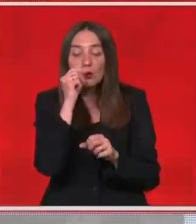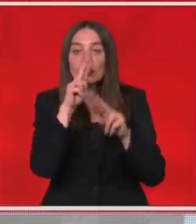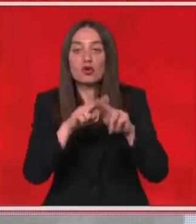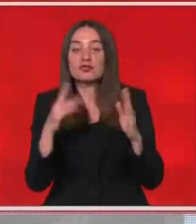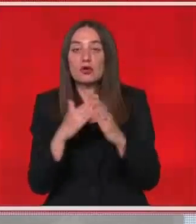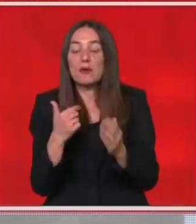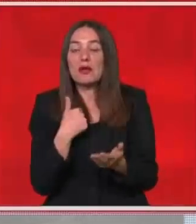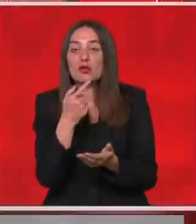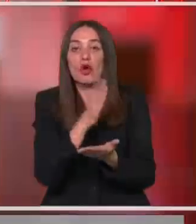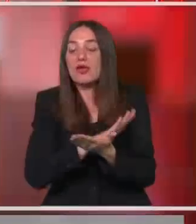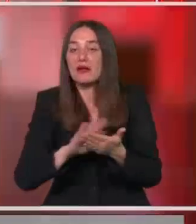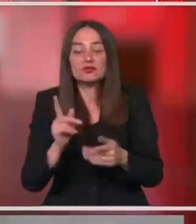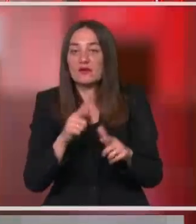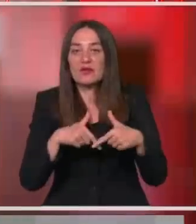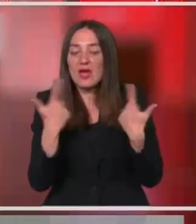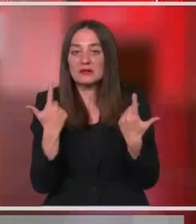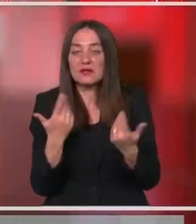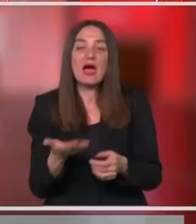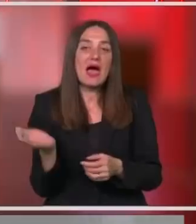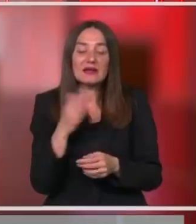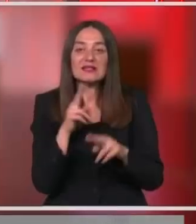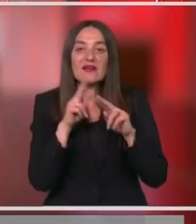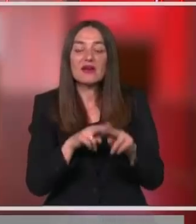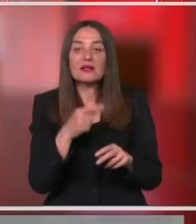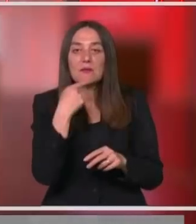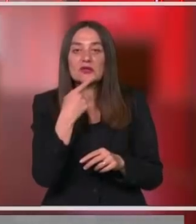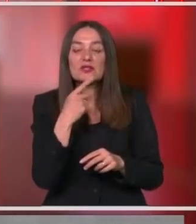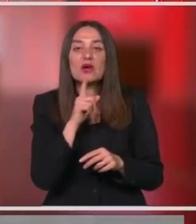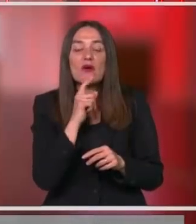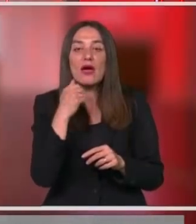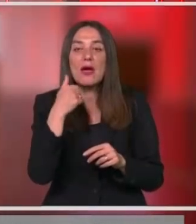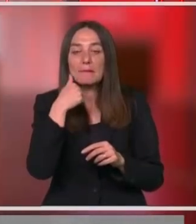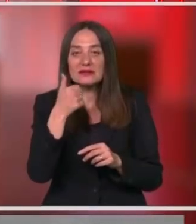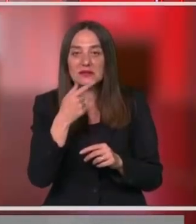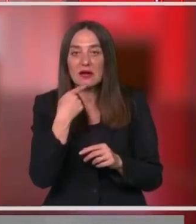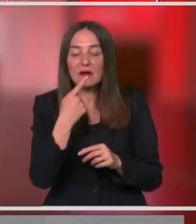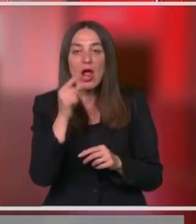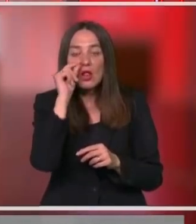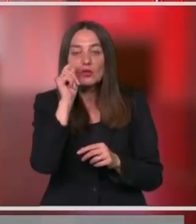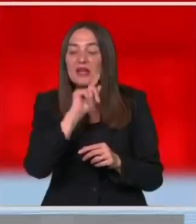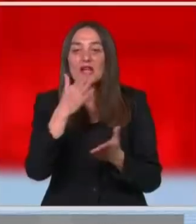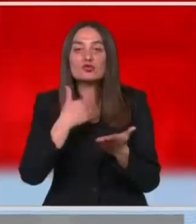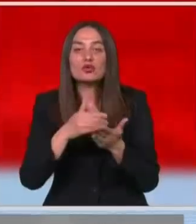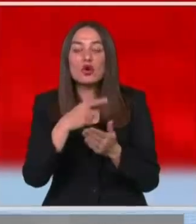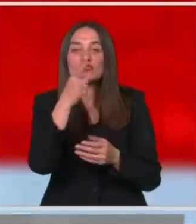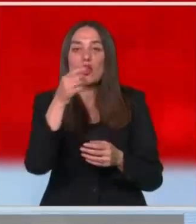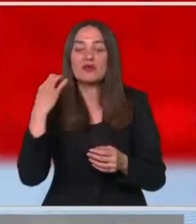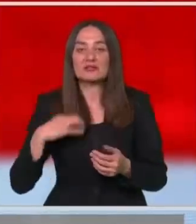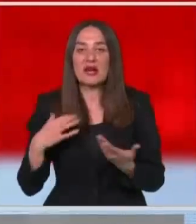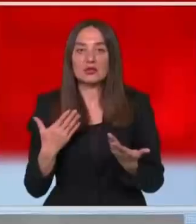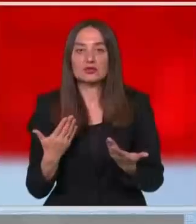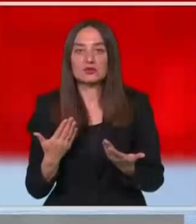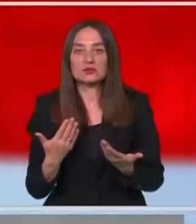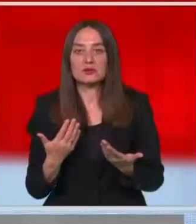Meni to jednostavno nije jasno. Ajde da se vratimo na tezu koju smo rekli tokom emisije, izvinjavam se. Ljudi nisu trošak, oni su resurs. Znači,